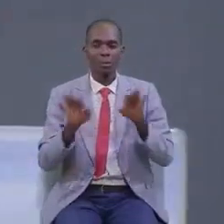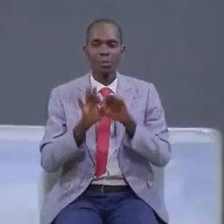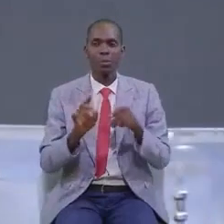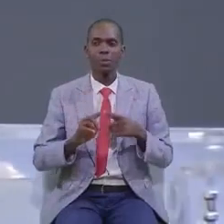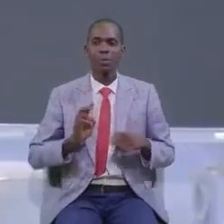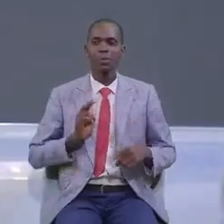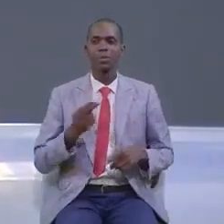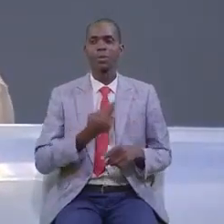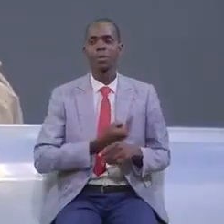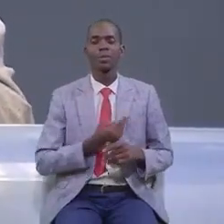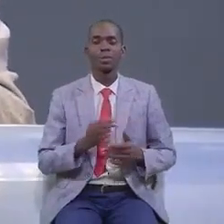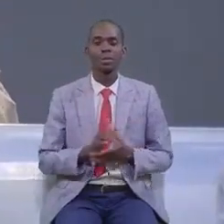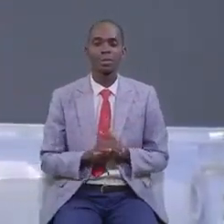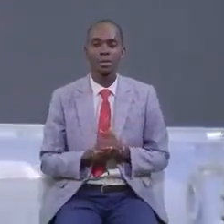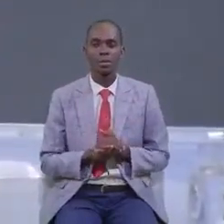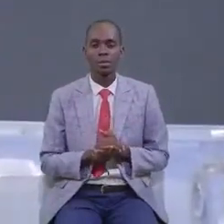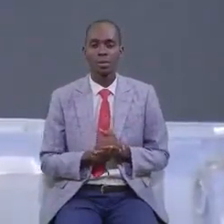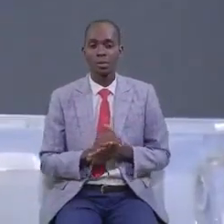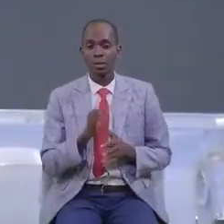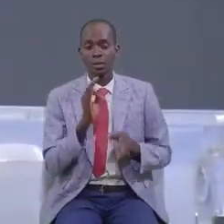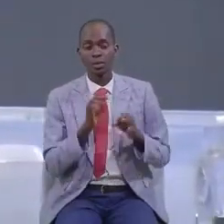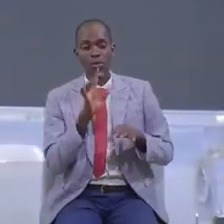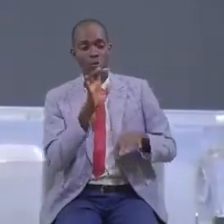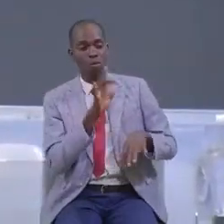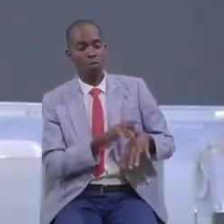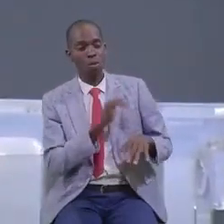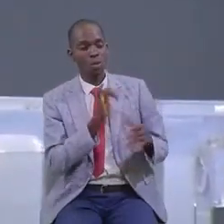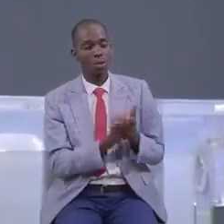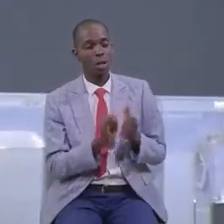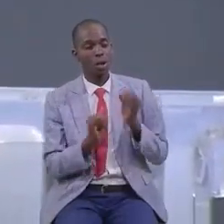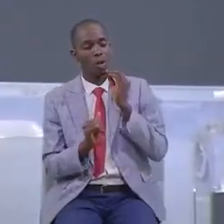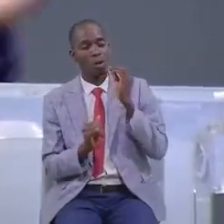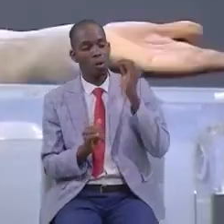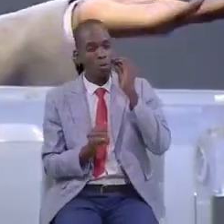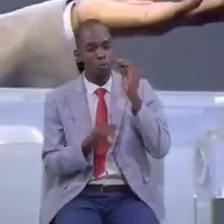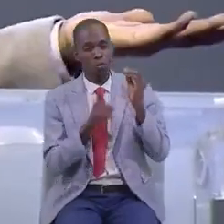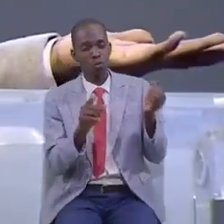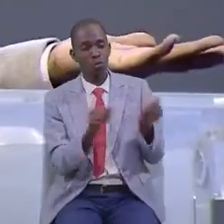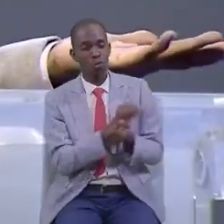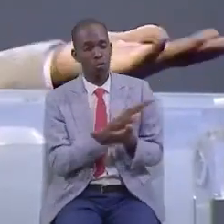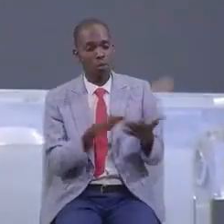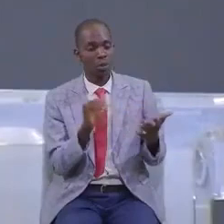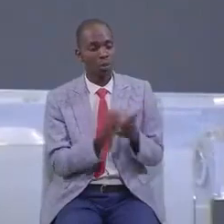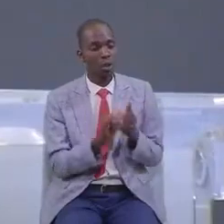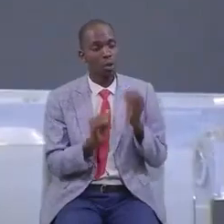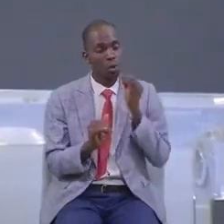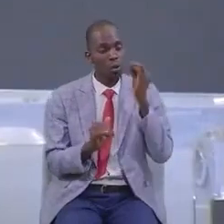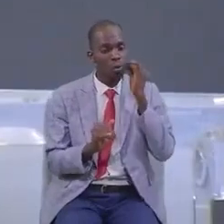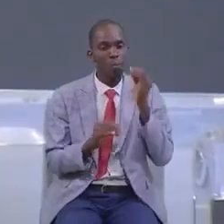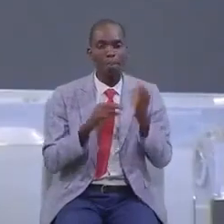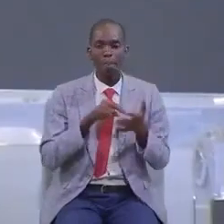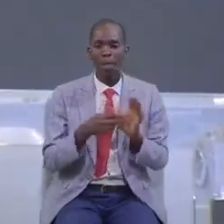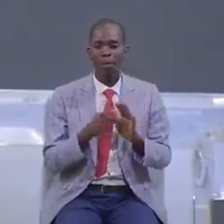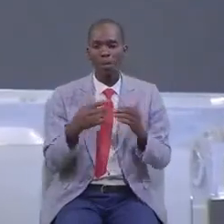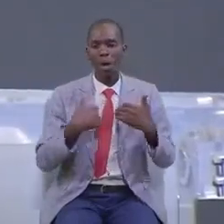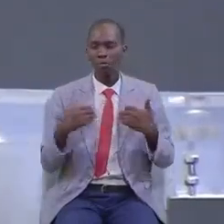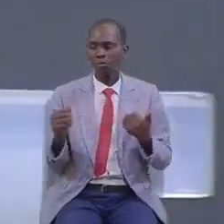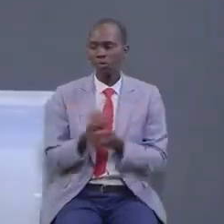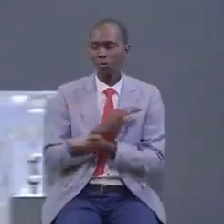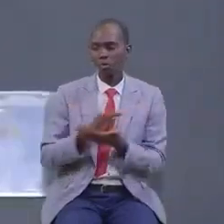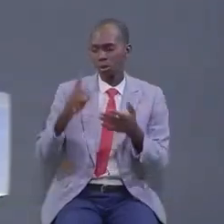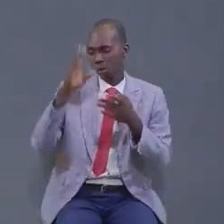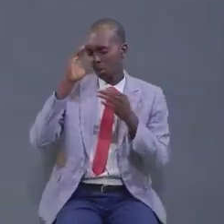మనకు చాలా ప్రాముఖ్యం. You touch that home, you destroy that home, you destroy the man. కనుక ఒక గృహం